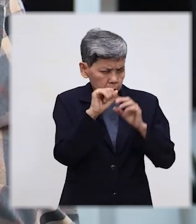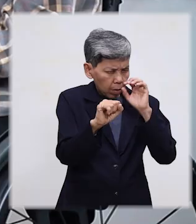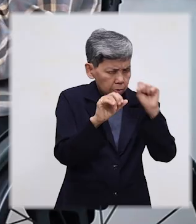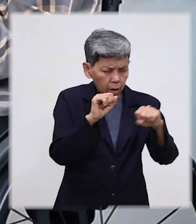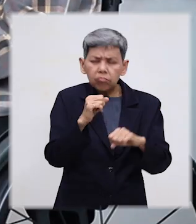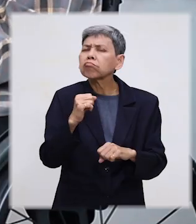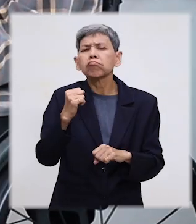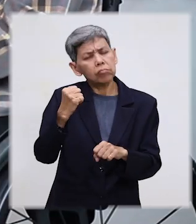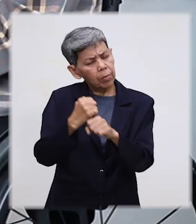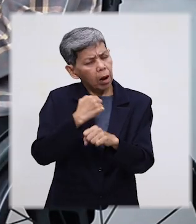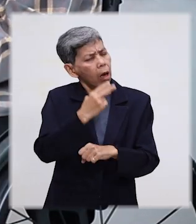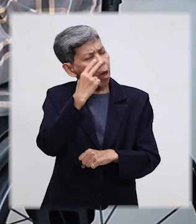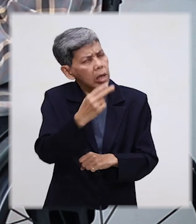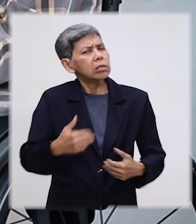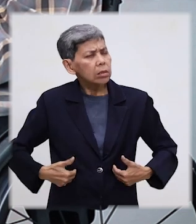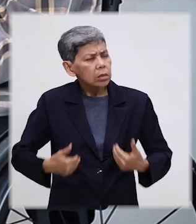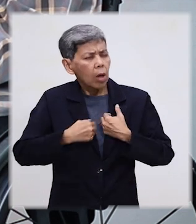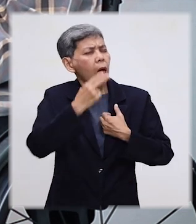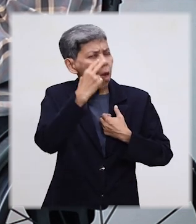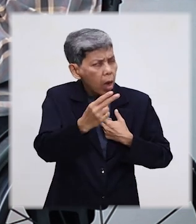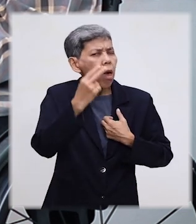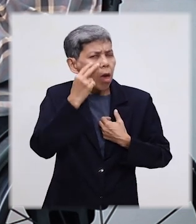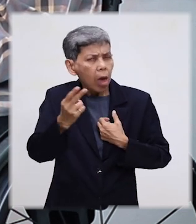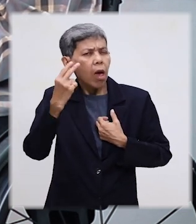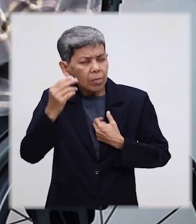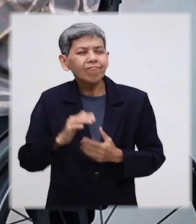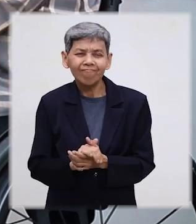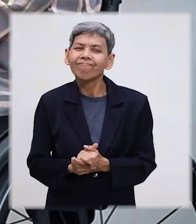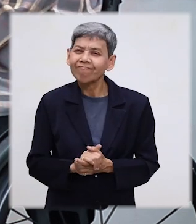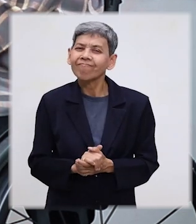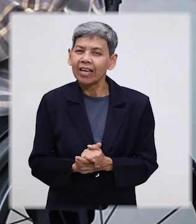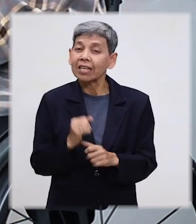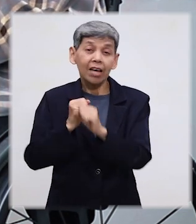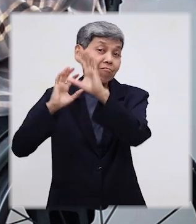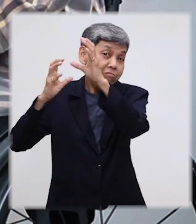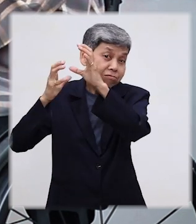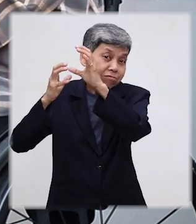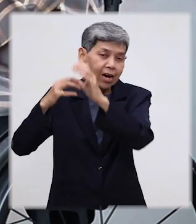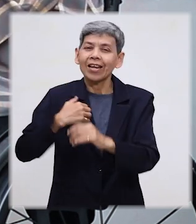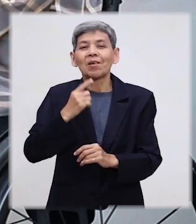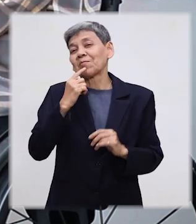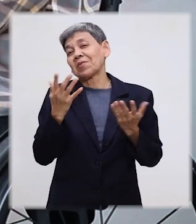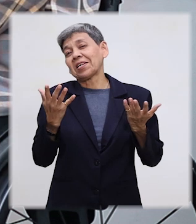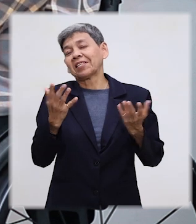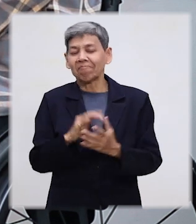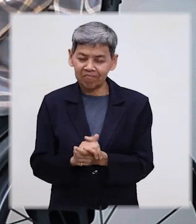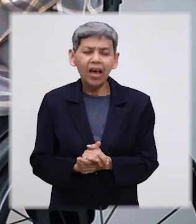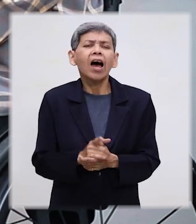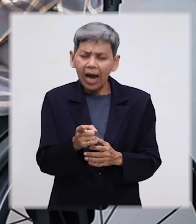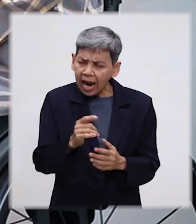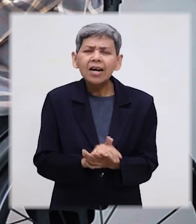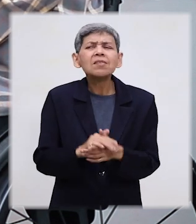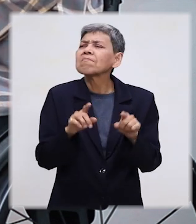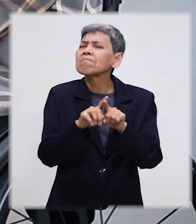วัน ซึ่งตอบไหมครับว่าหนังคืออะไรก็ไม่ตอบอยู่ดี ก็เมื่อกี้ตอบแล้วว่ามันก็ชอบจริงๆคือชอบ